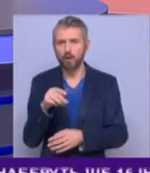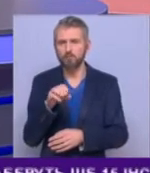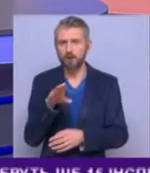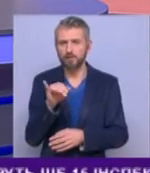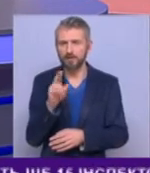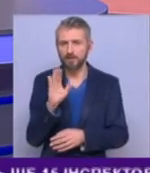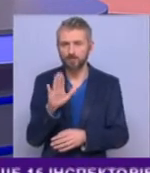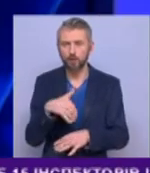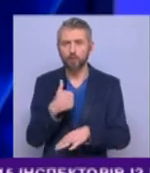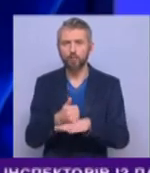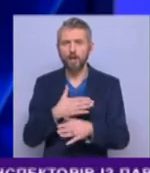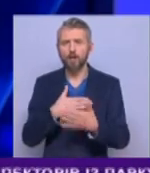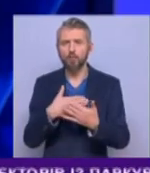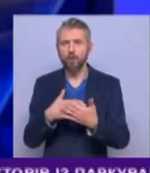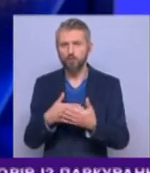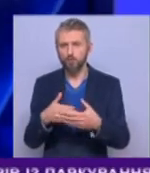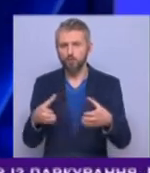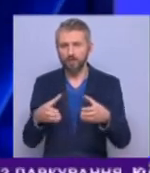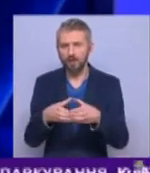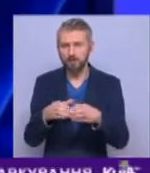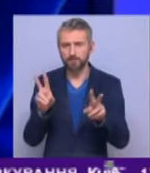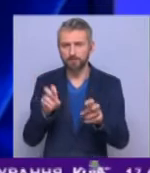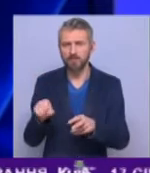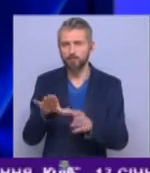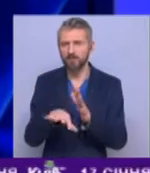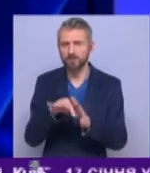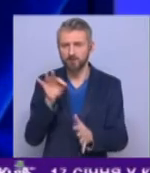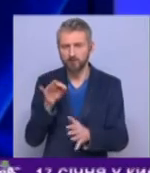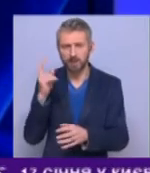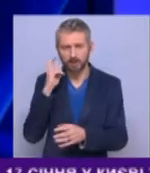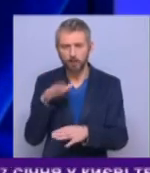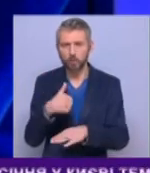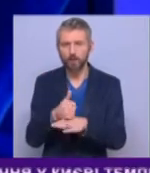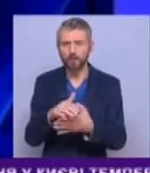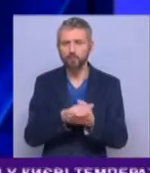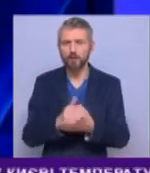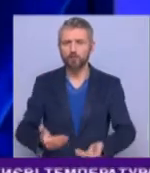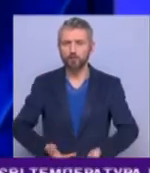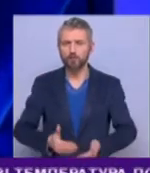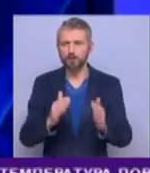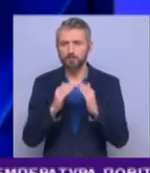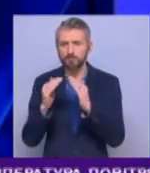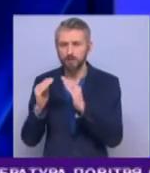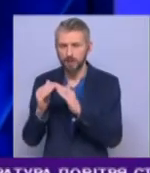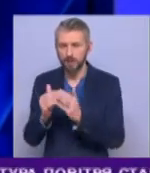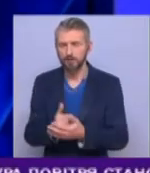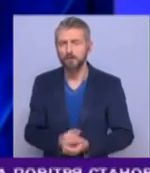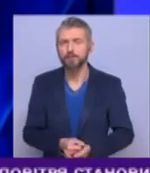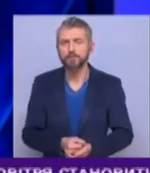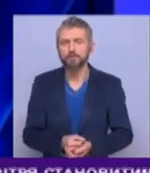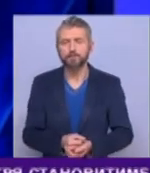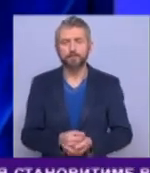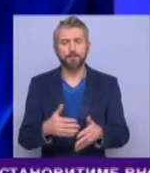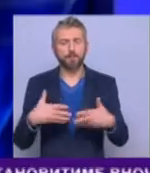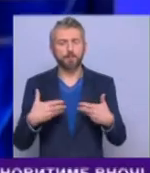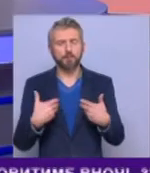голова громадської ініціативи «Європейський вибір Києва», голова Асоціації житлових будинків «Житлосвіт». Добрий вечір.